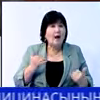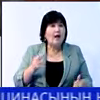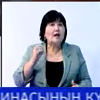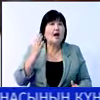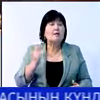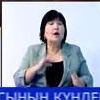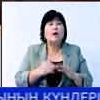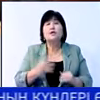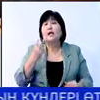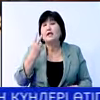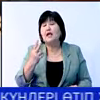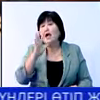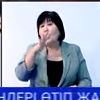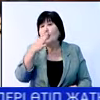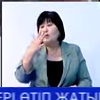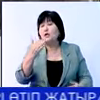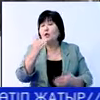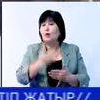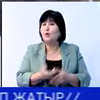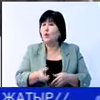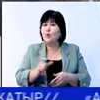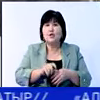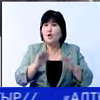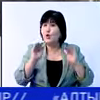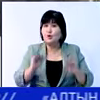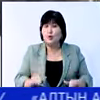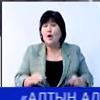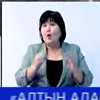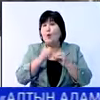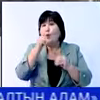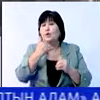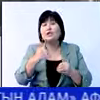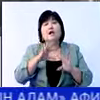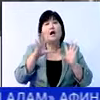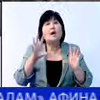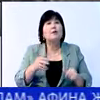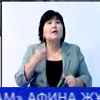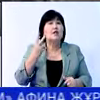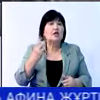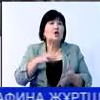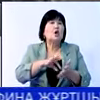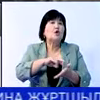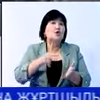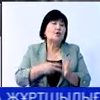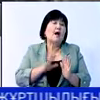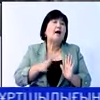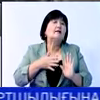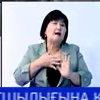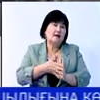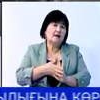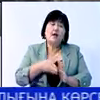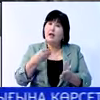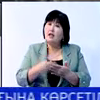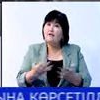Қармақшы ауданында 2-5 жылдықтында көрсеткіші өте төмен. 10 жыл ішінде бар болғаны 2 жобағаны игерілген.